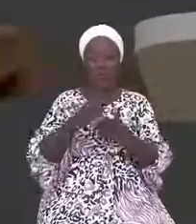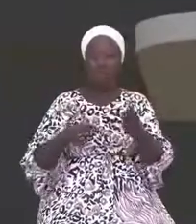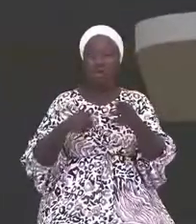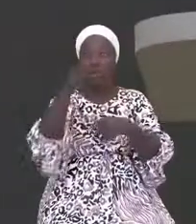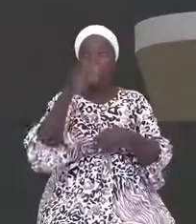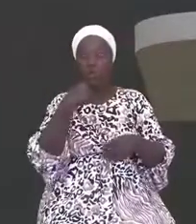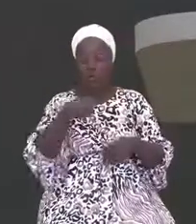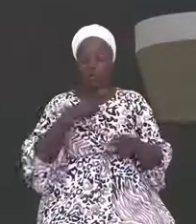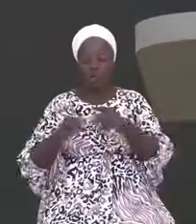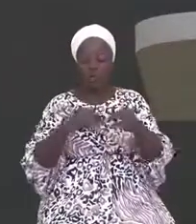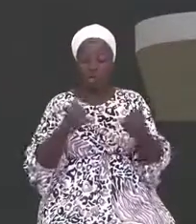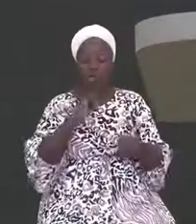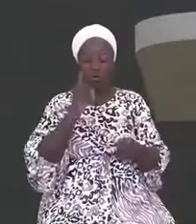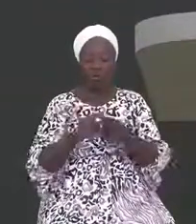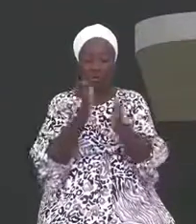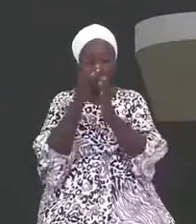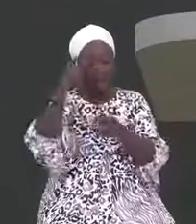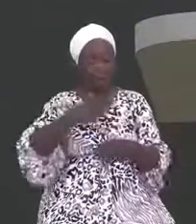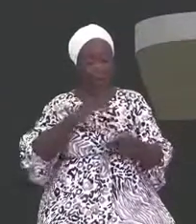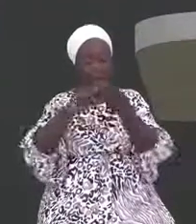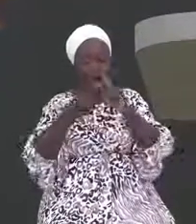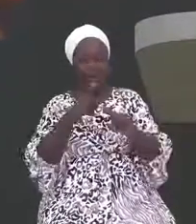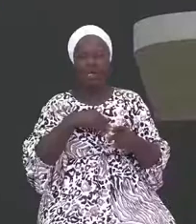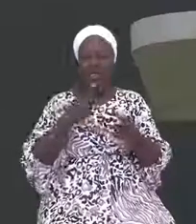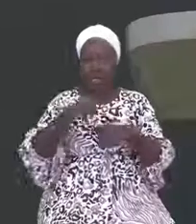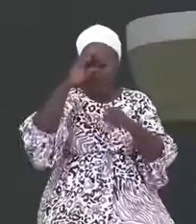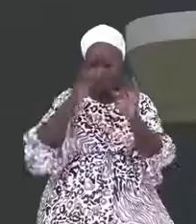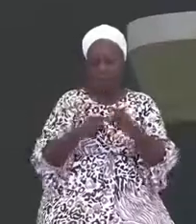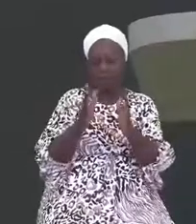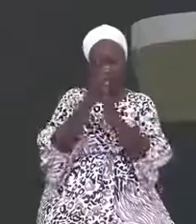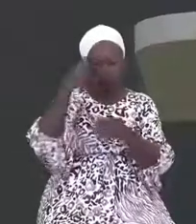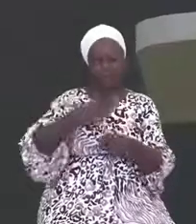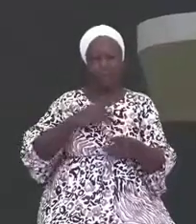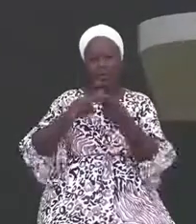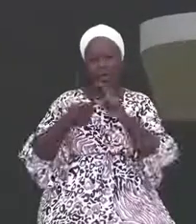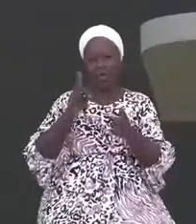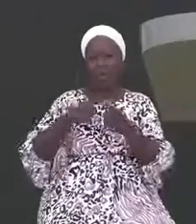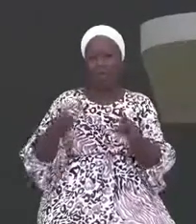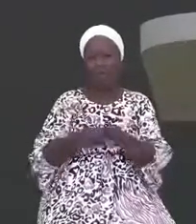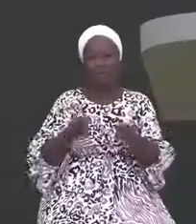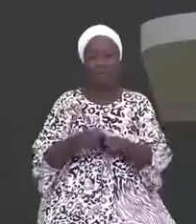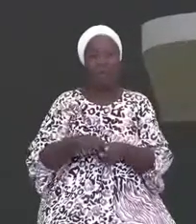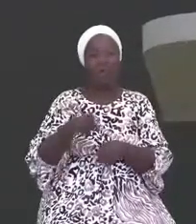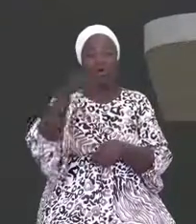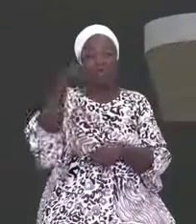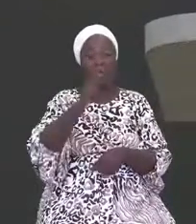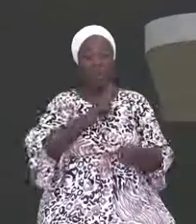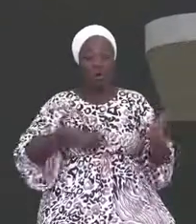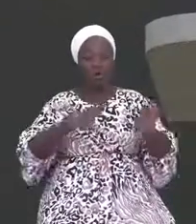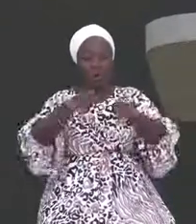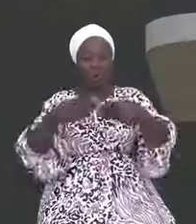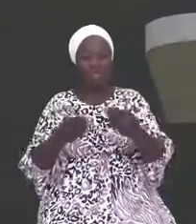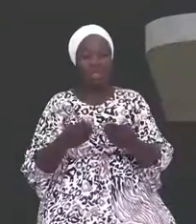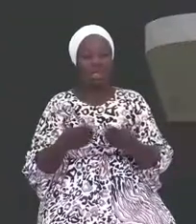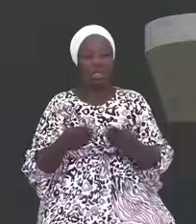qui étaient là. Quand il a prié pour ses amis, et l'Éternel lui accorda le double de tout ce qu'il